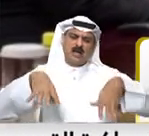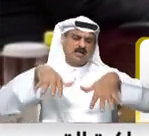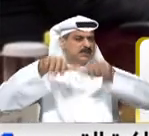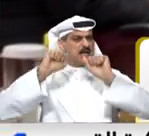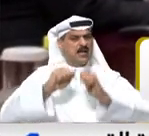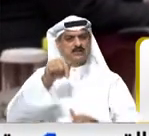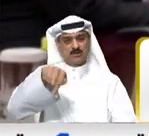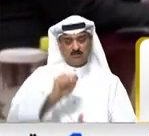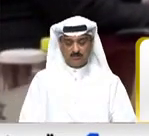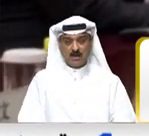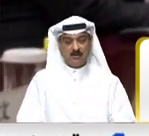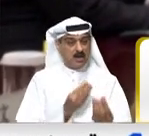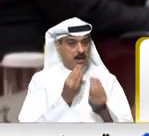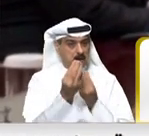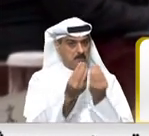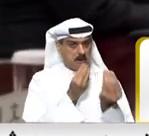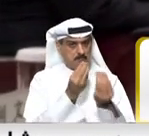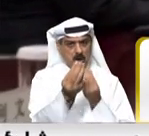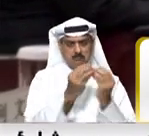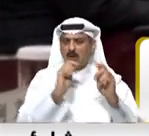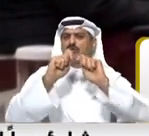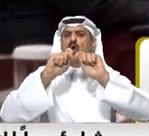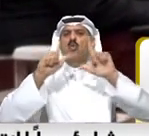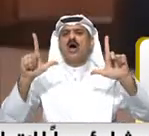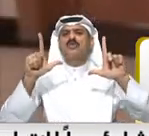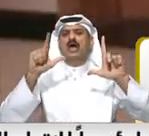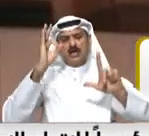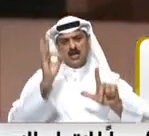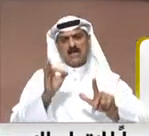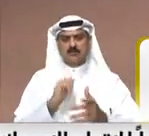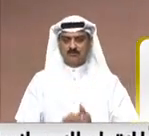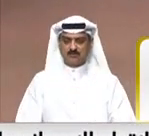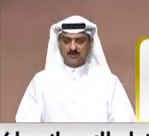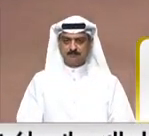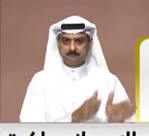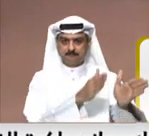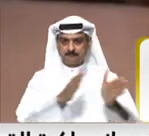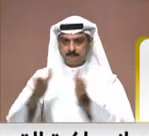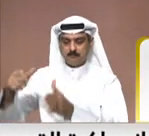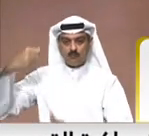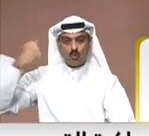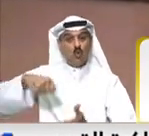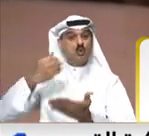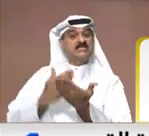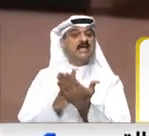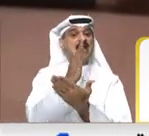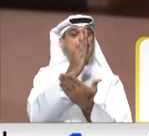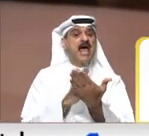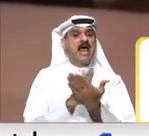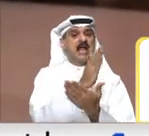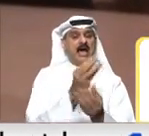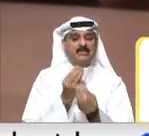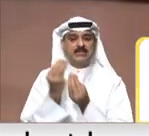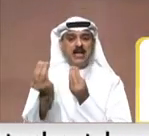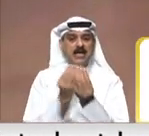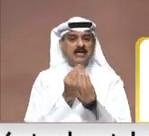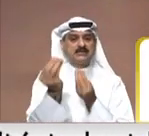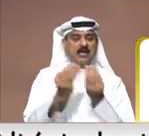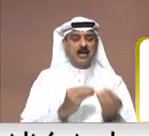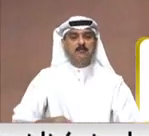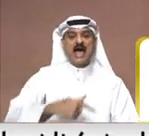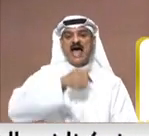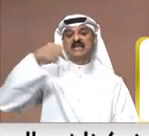على كلمتهما بدلا من قول شيء وفعل شيء آخر. وزير الخارجية الأمريكي ناقش مع الجانب